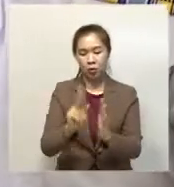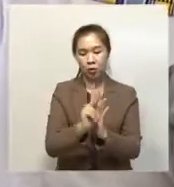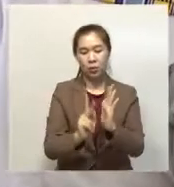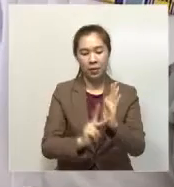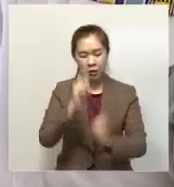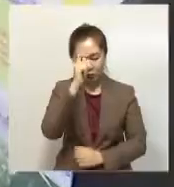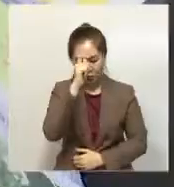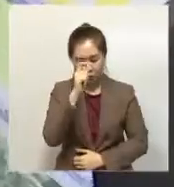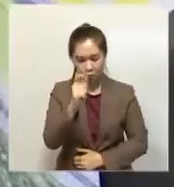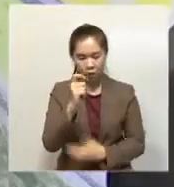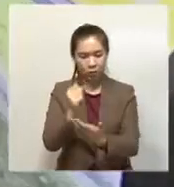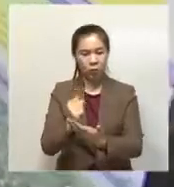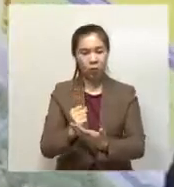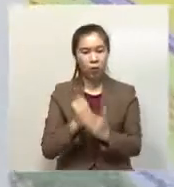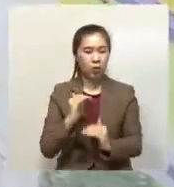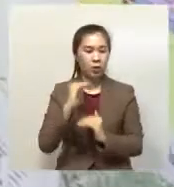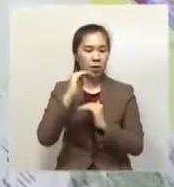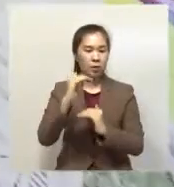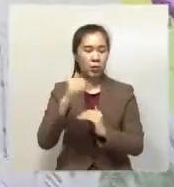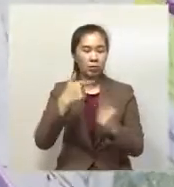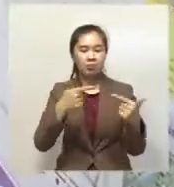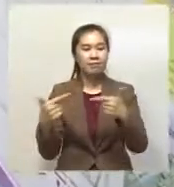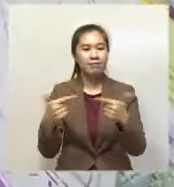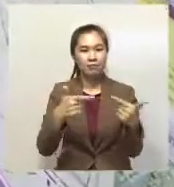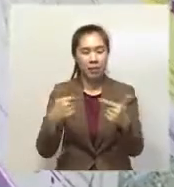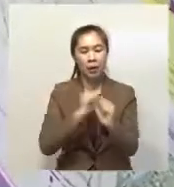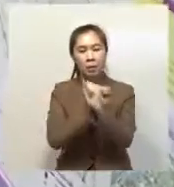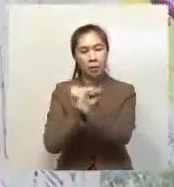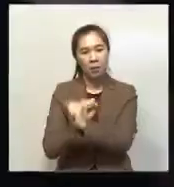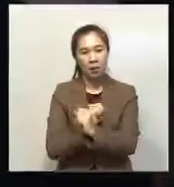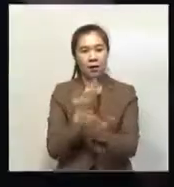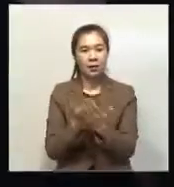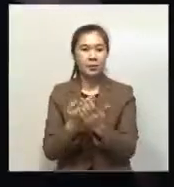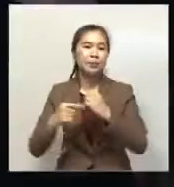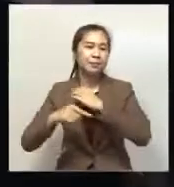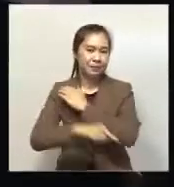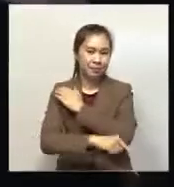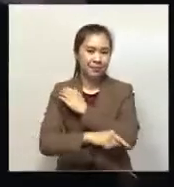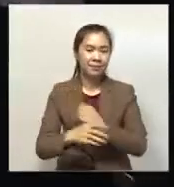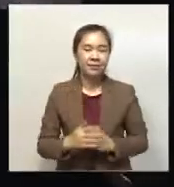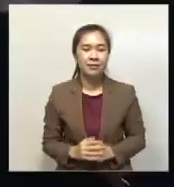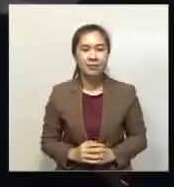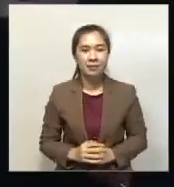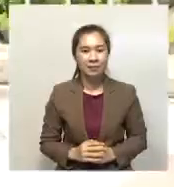เพราะกฎหมายจะช่วยควบคุมไม่ให้เกิดความขัดแย้งและป้องกันการทุจริตคอร์รัปชัน